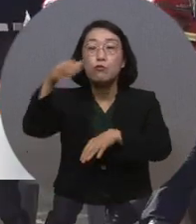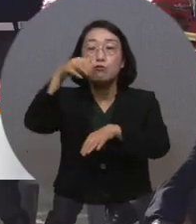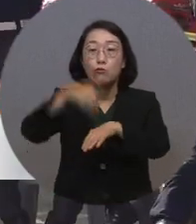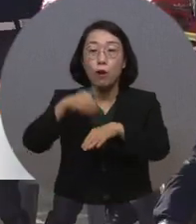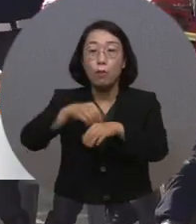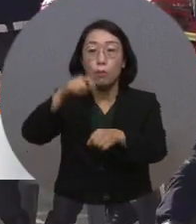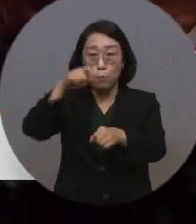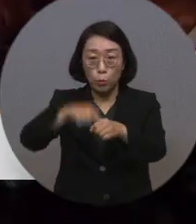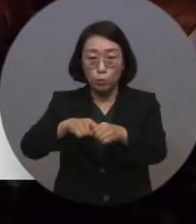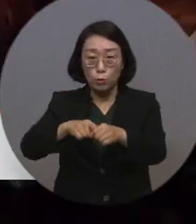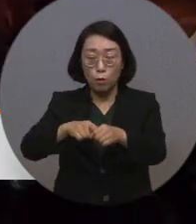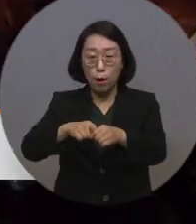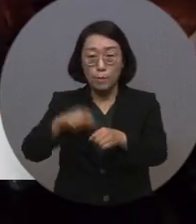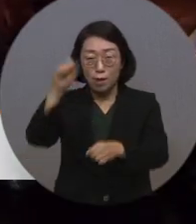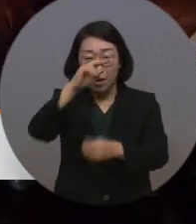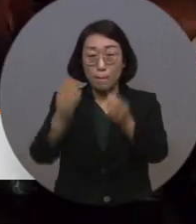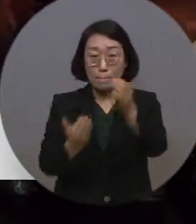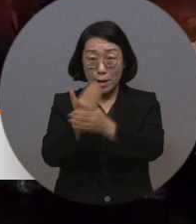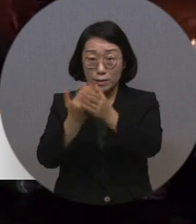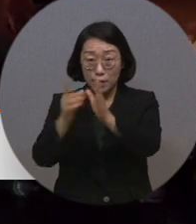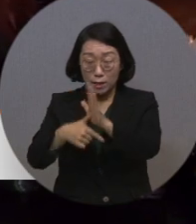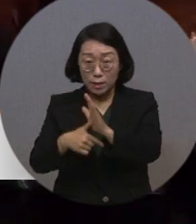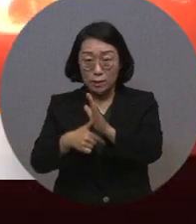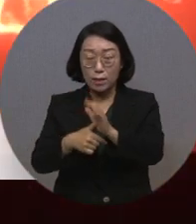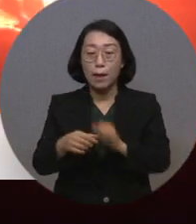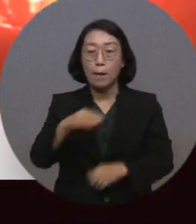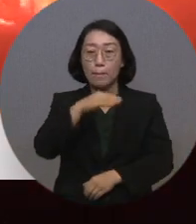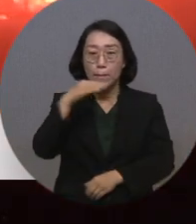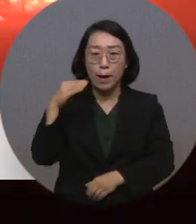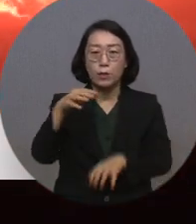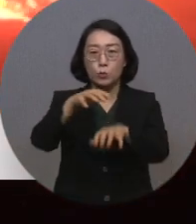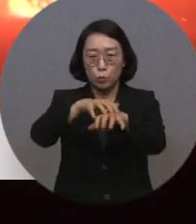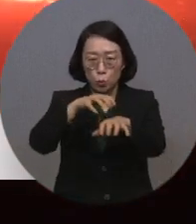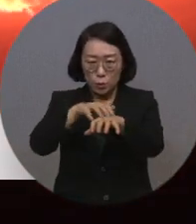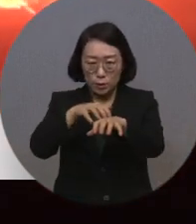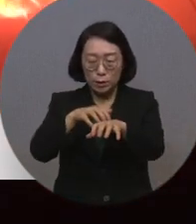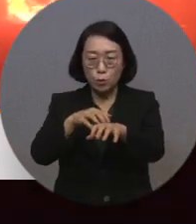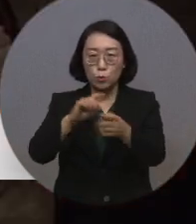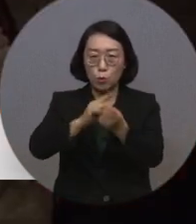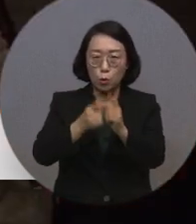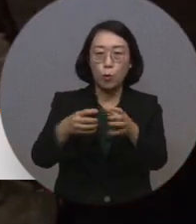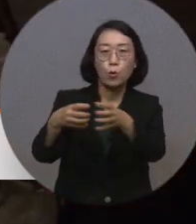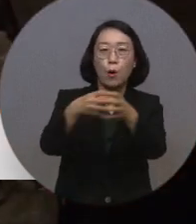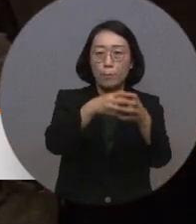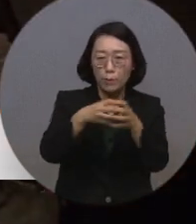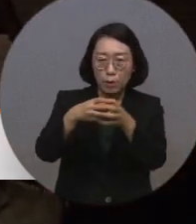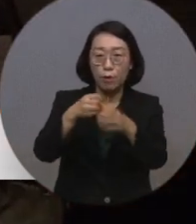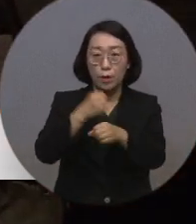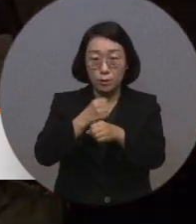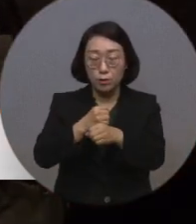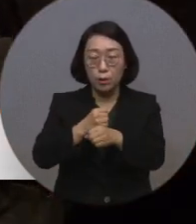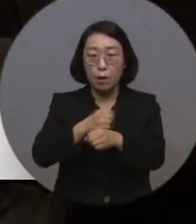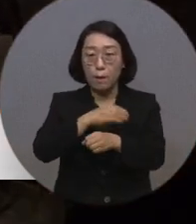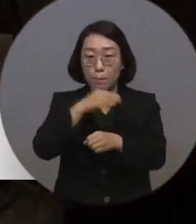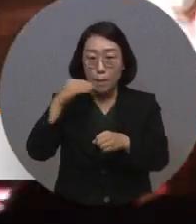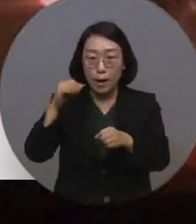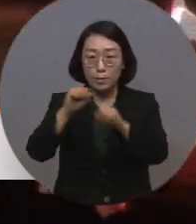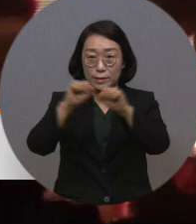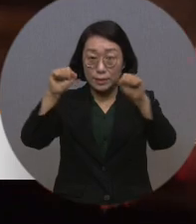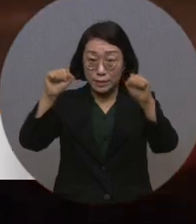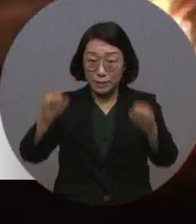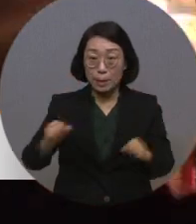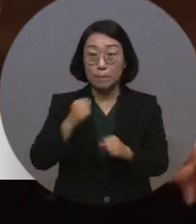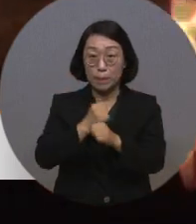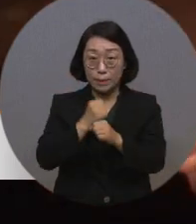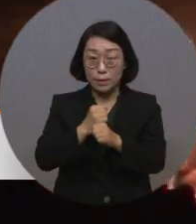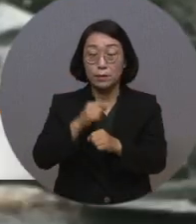훈련으로 복합 재난대응 역량 강화는 물론 시와 유관기관관 협약을 통해 체계적인 재난대비